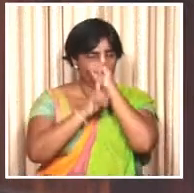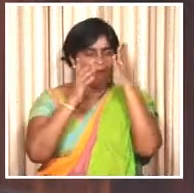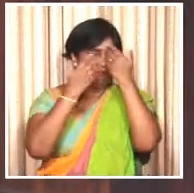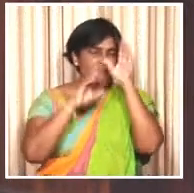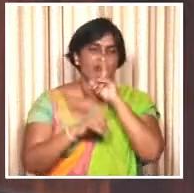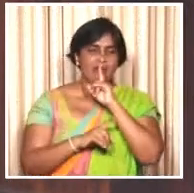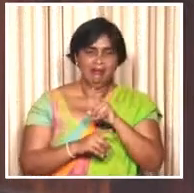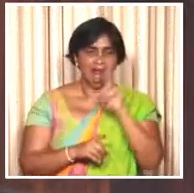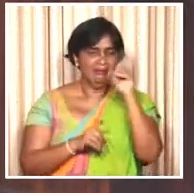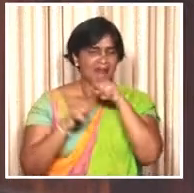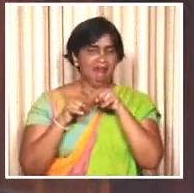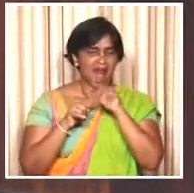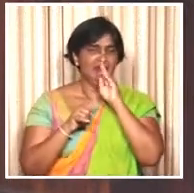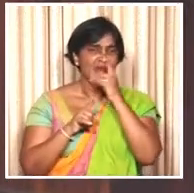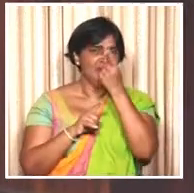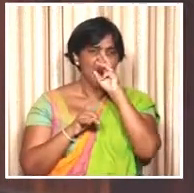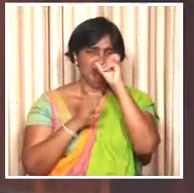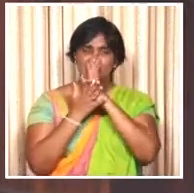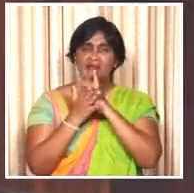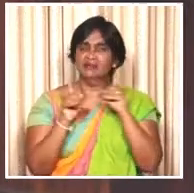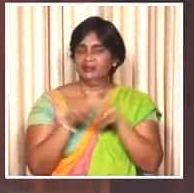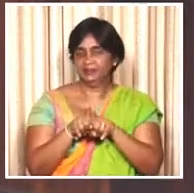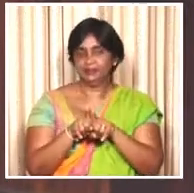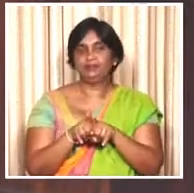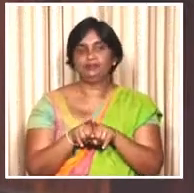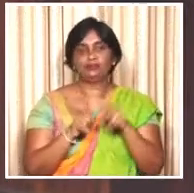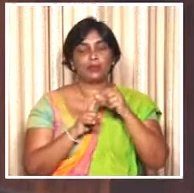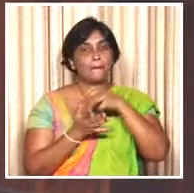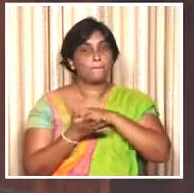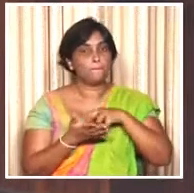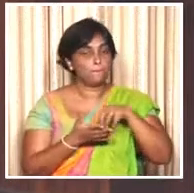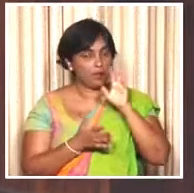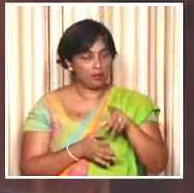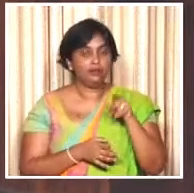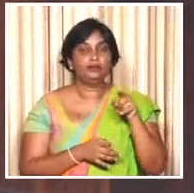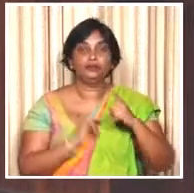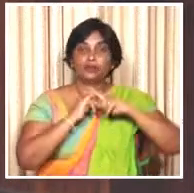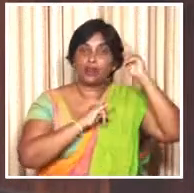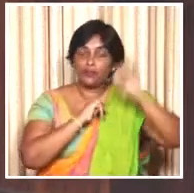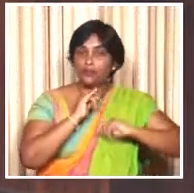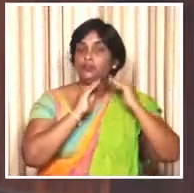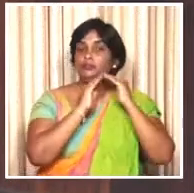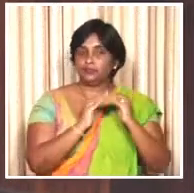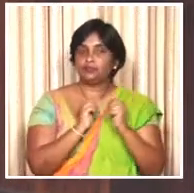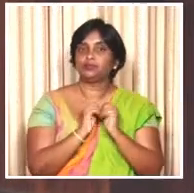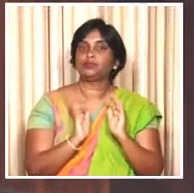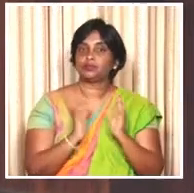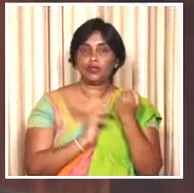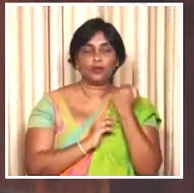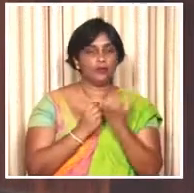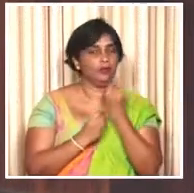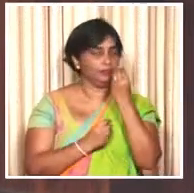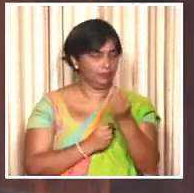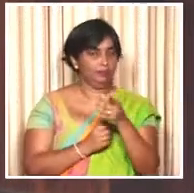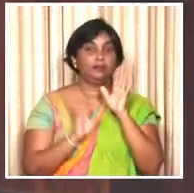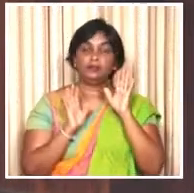කළ යුතුයි. පළවෙනික තමයි 13 වෙනි සංශෝධනය යටතේ පළාත් සභාවලටත් විශ්වවිද්‍යාල ආරම්භ කරන්න බලය දීලා